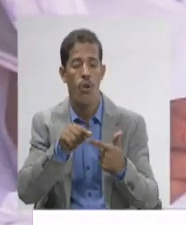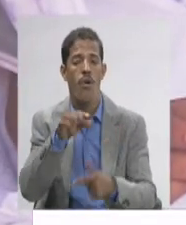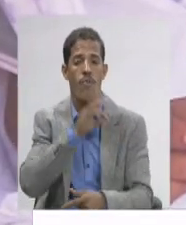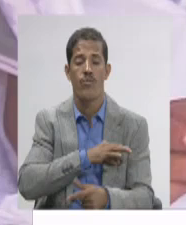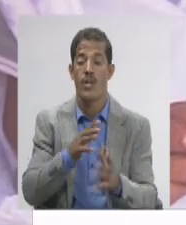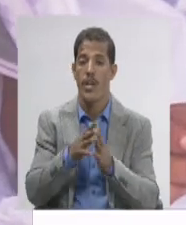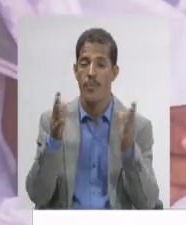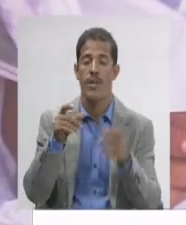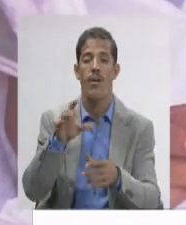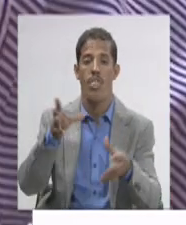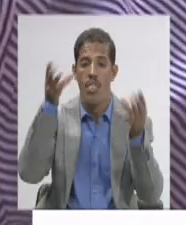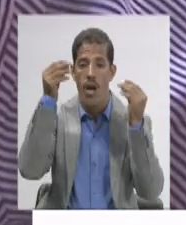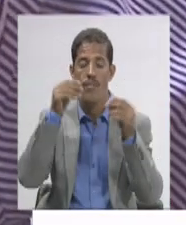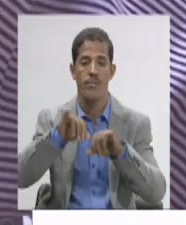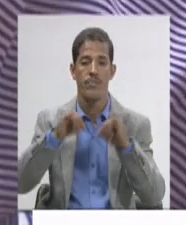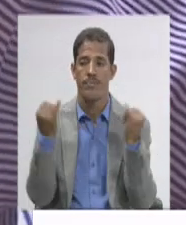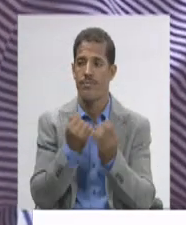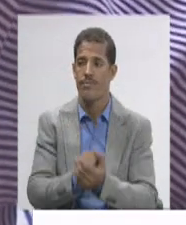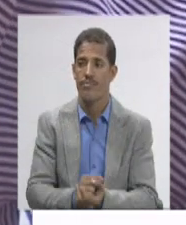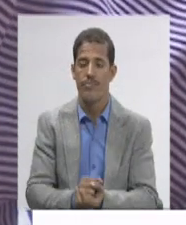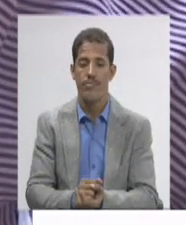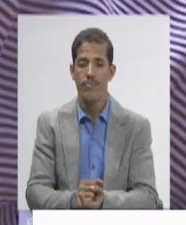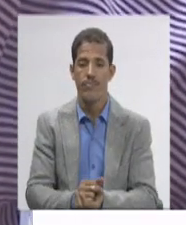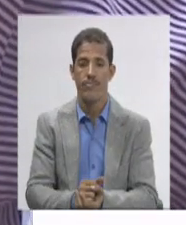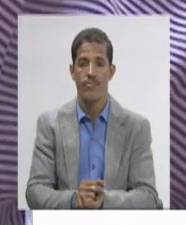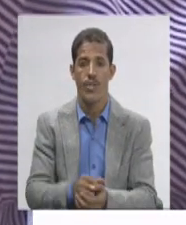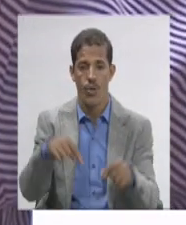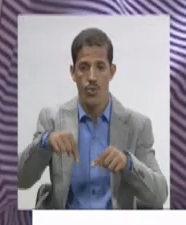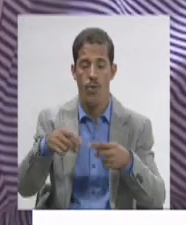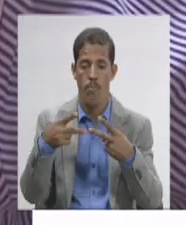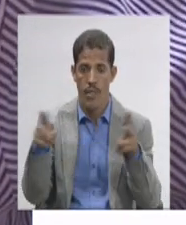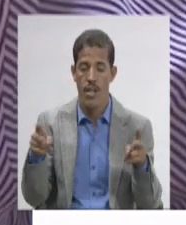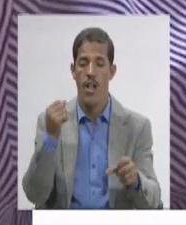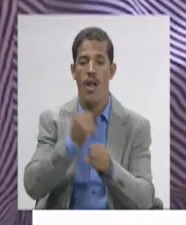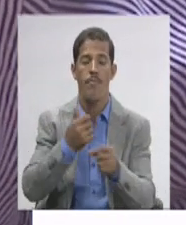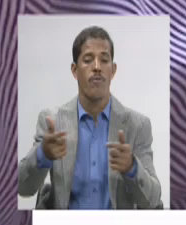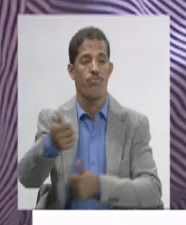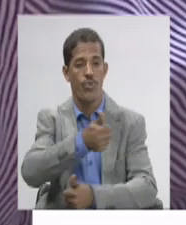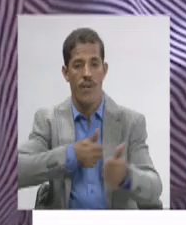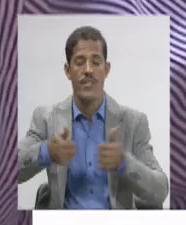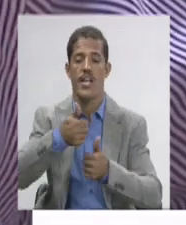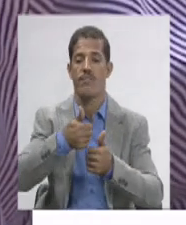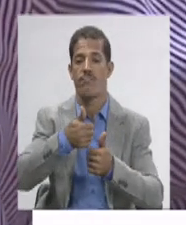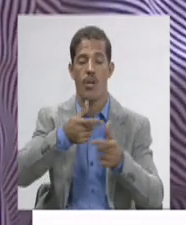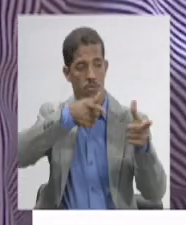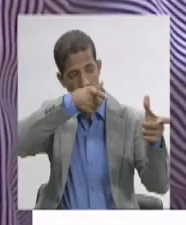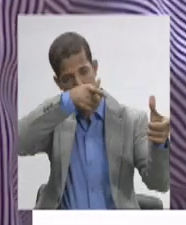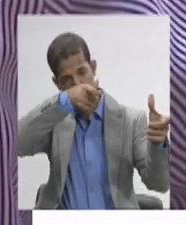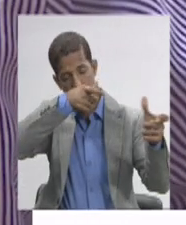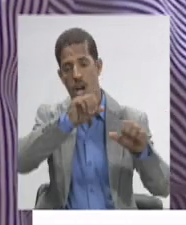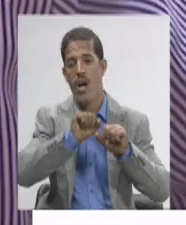ثقافه المجتمع وتراثه الناصع نبدا معا اليوم منافسات بطوله القط الرمايه التقليديه